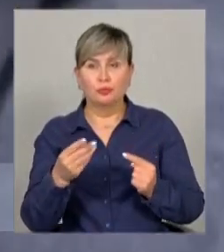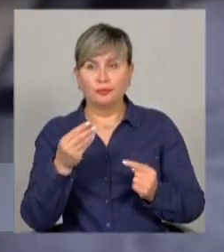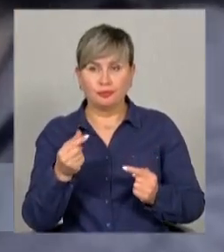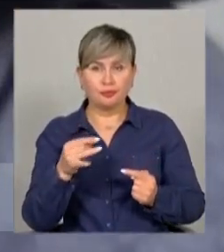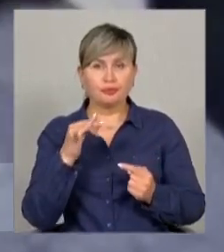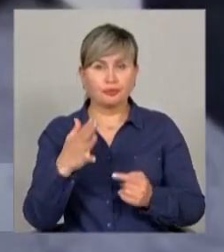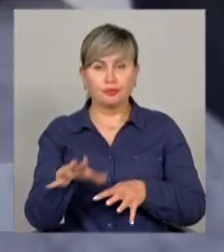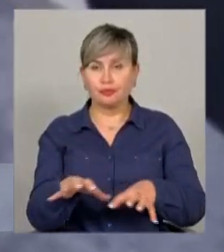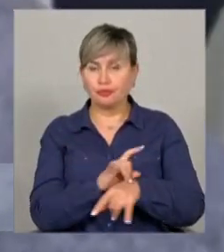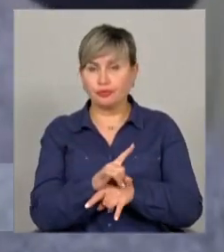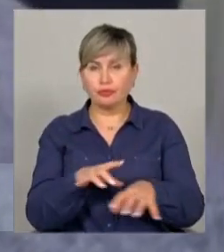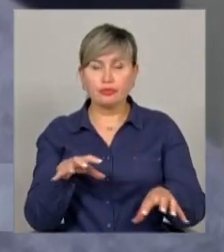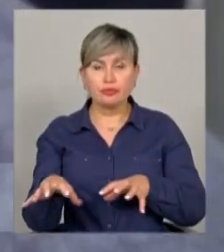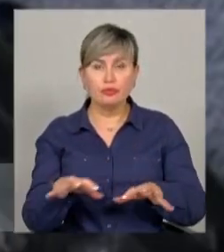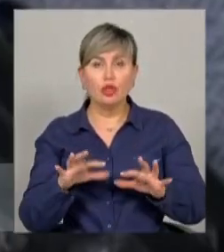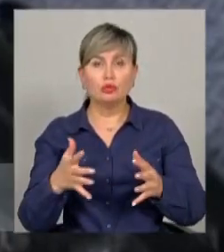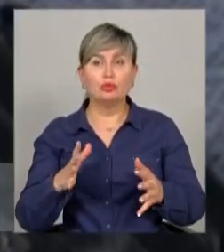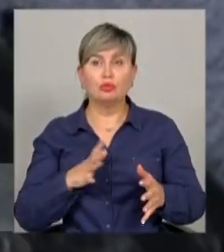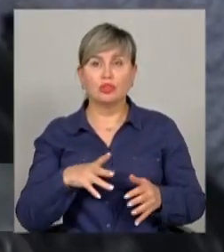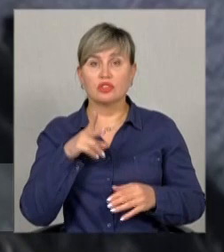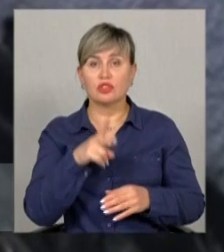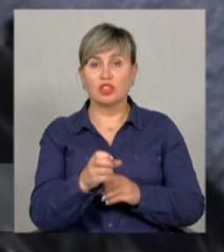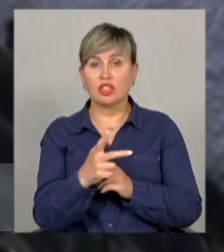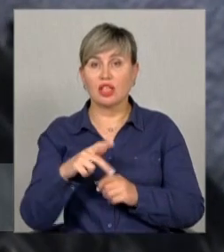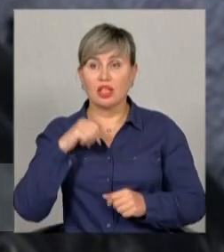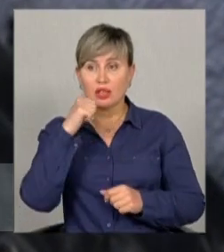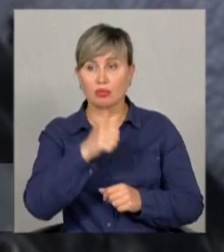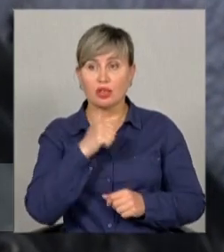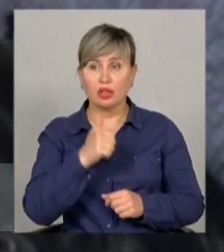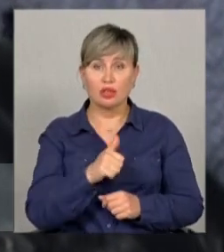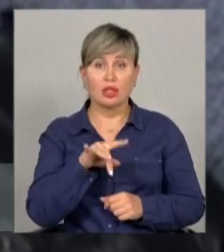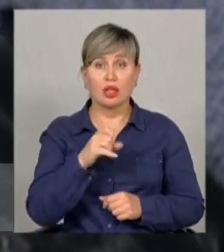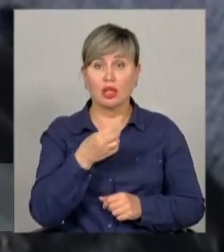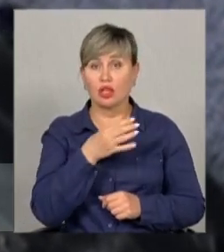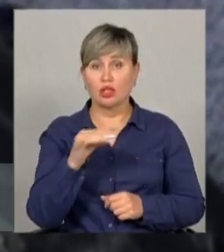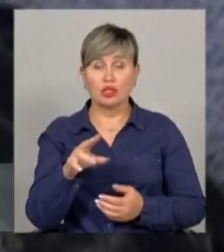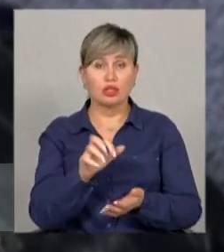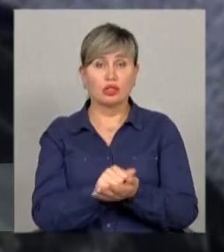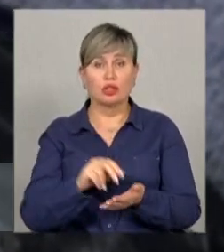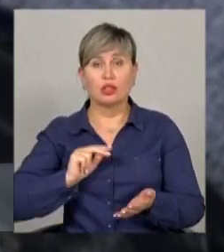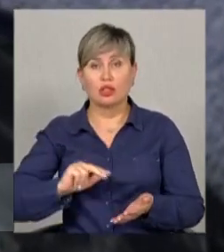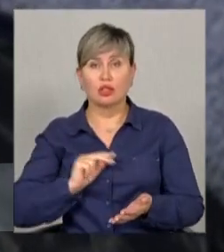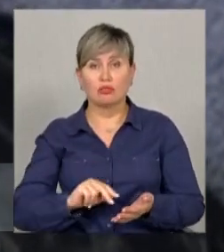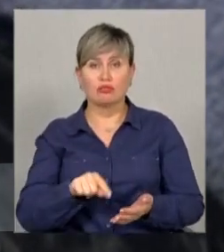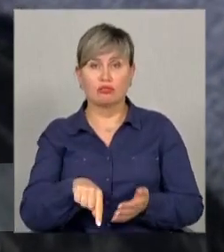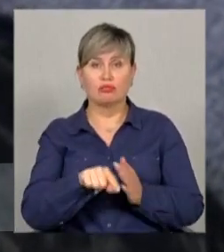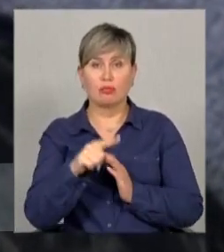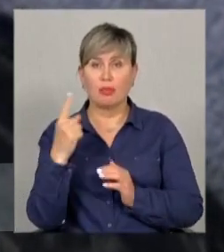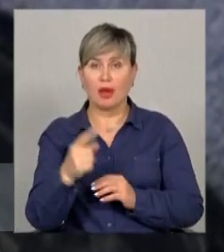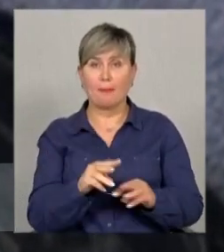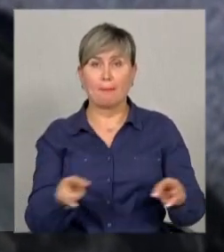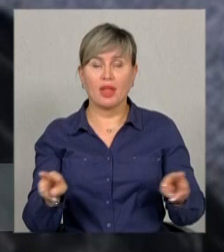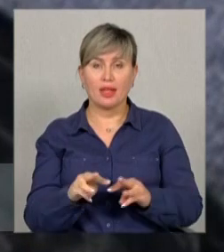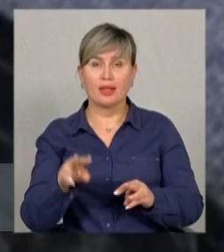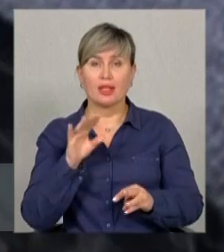и в мошенничестве. Инцидент произошел в 2013 году. Тогда Рашид Аюпов занимал должность сотрудника канцелярии премьер-министра